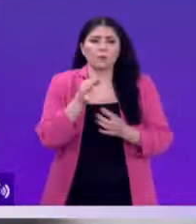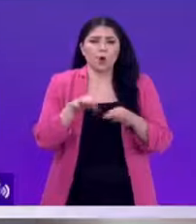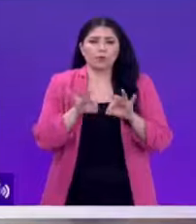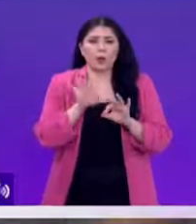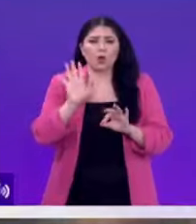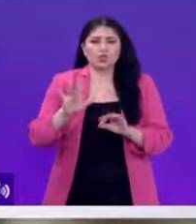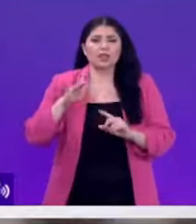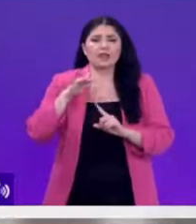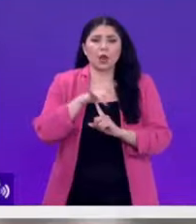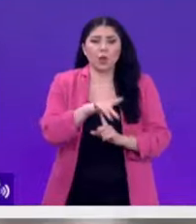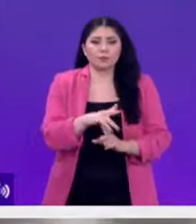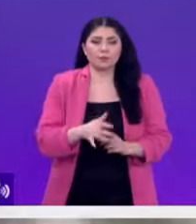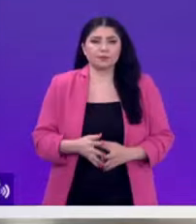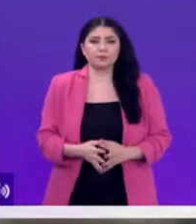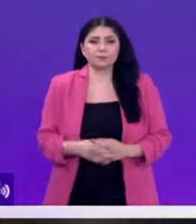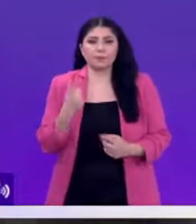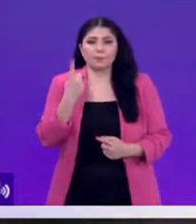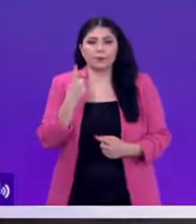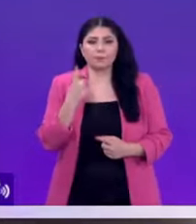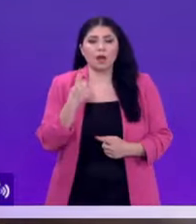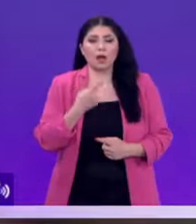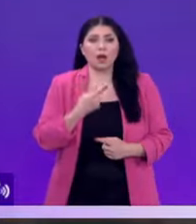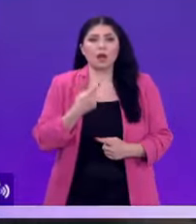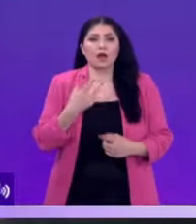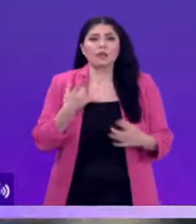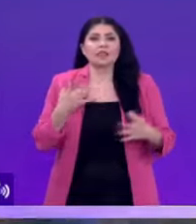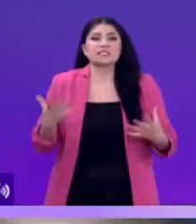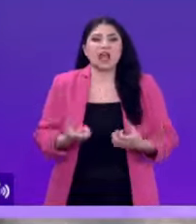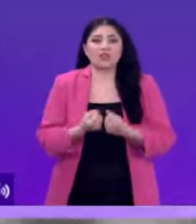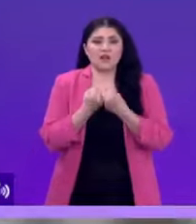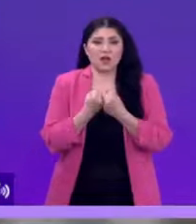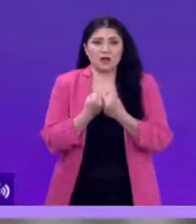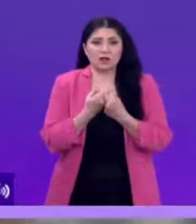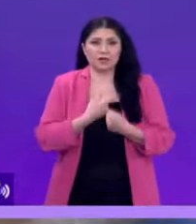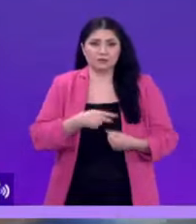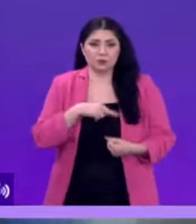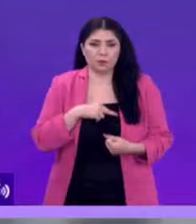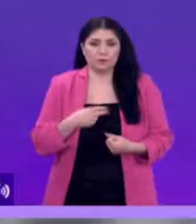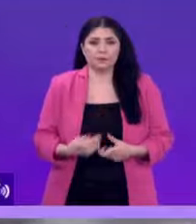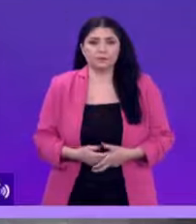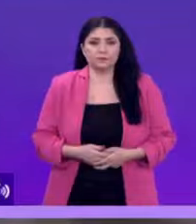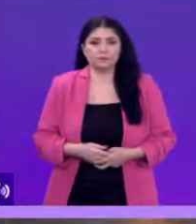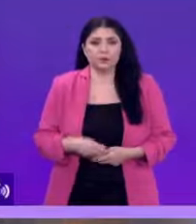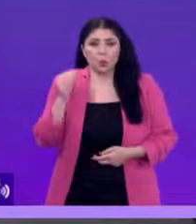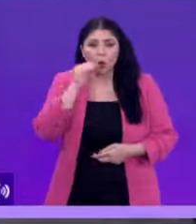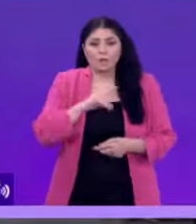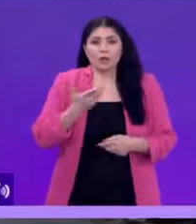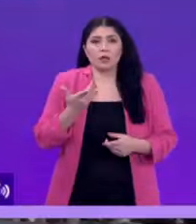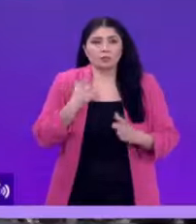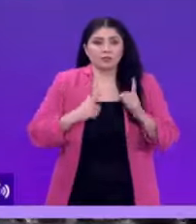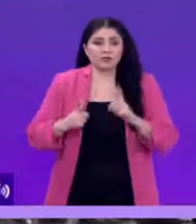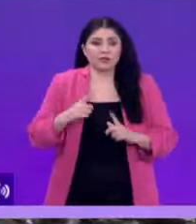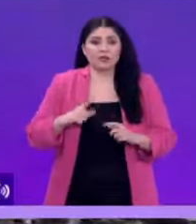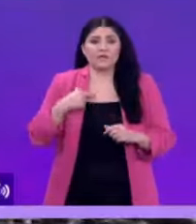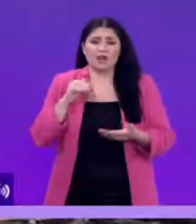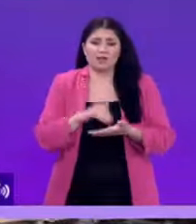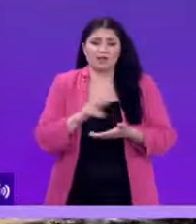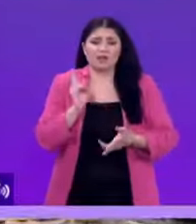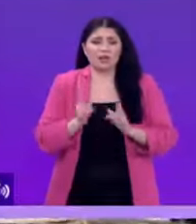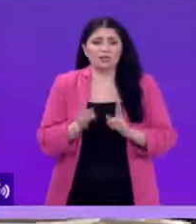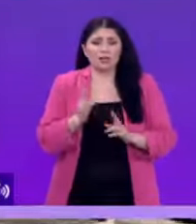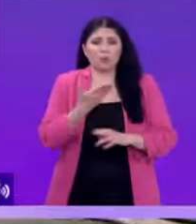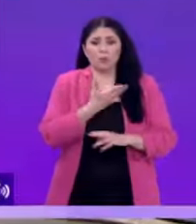misiune de salvare. Cu siguranță că oamenii răniți acolo vor avea nevoie de tratamente în București, cel puțin,